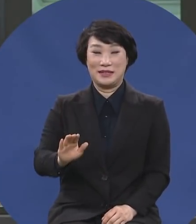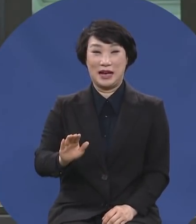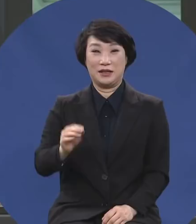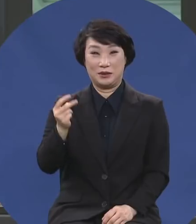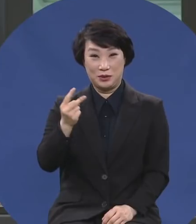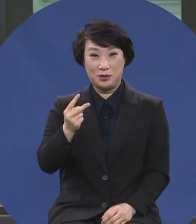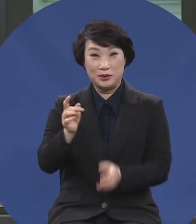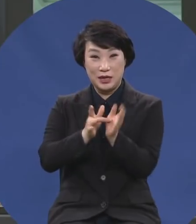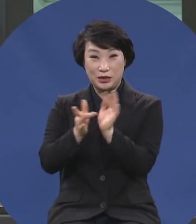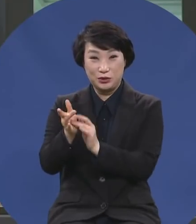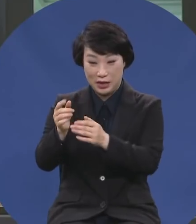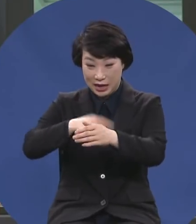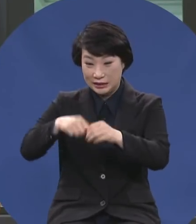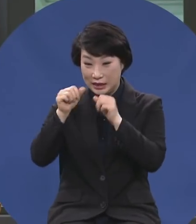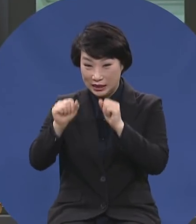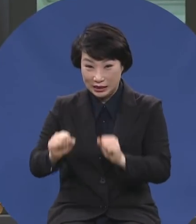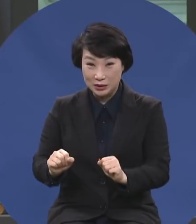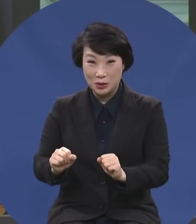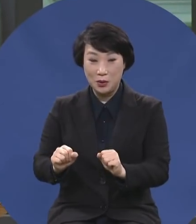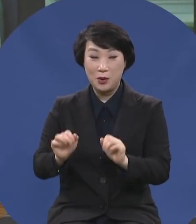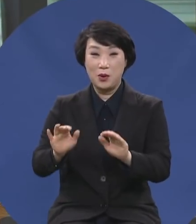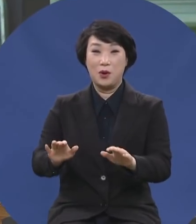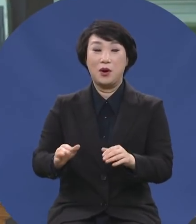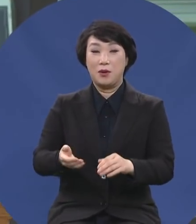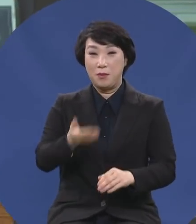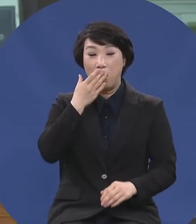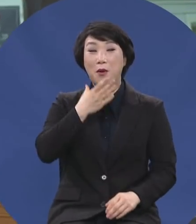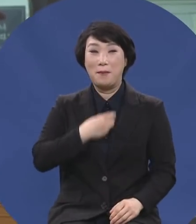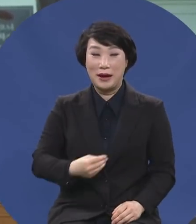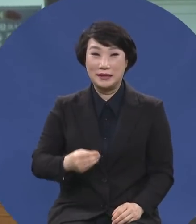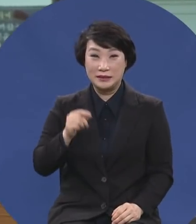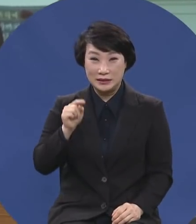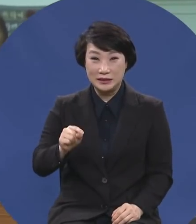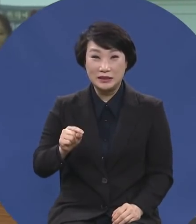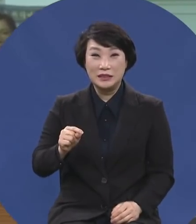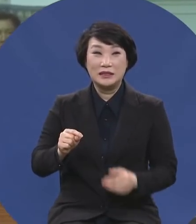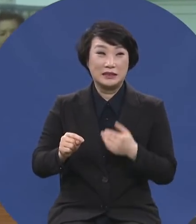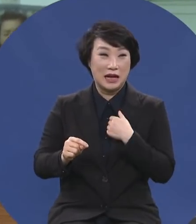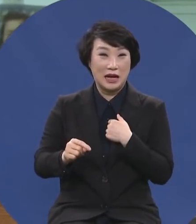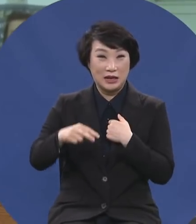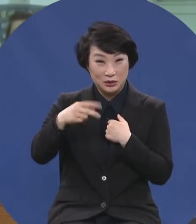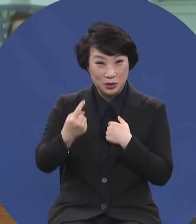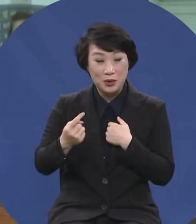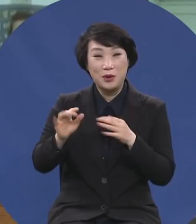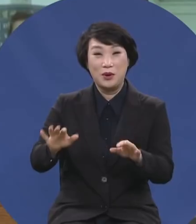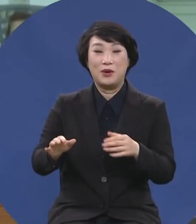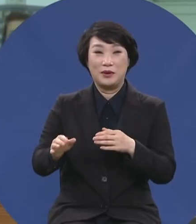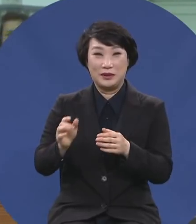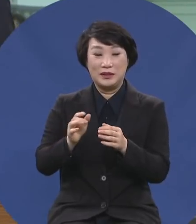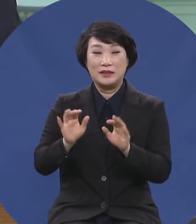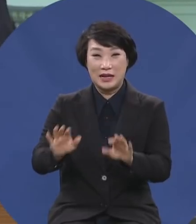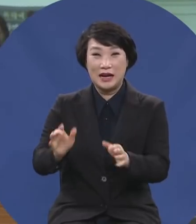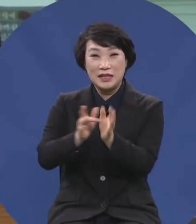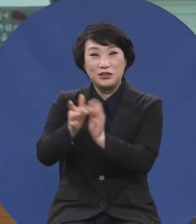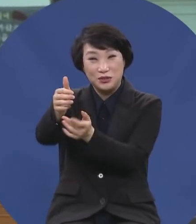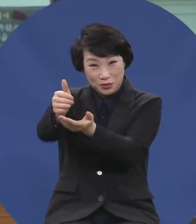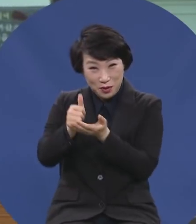그리고 예수 안에 거하고 먹고 마시는 그도 내 안에